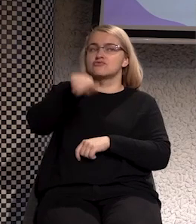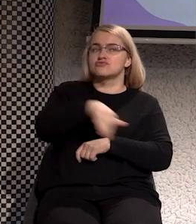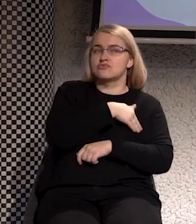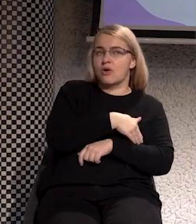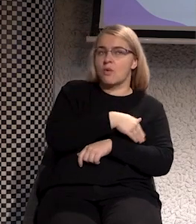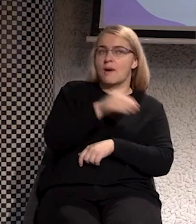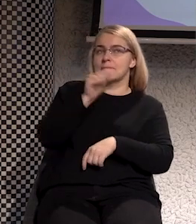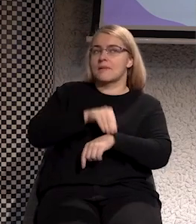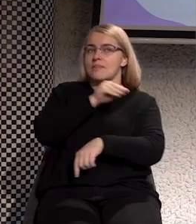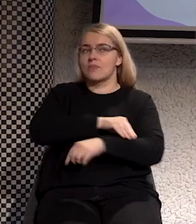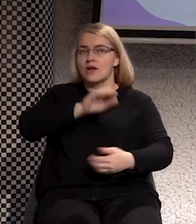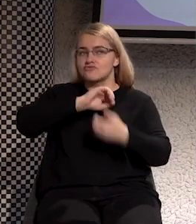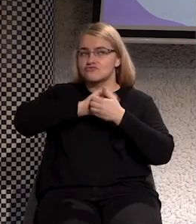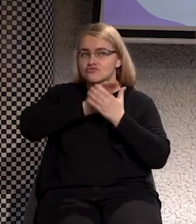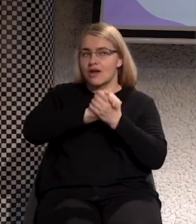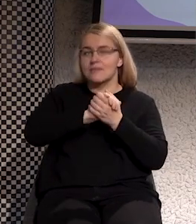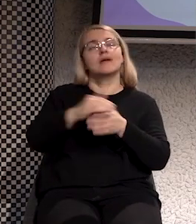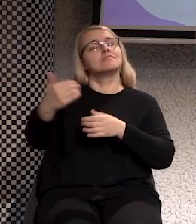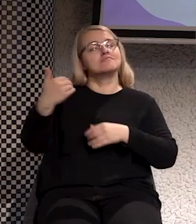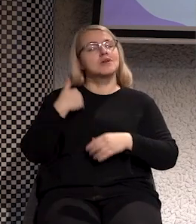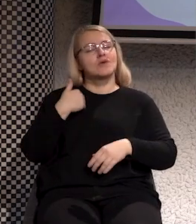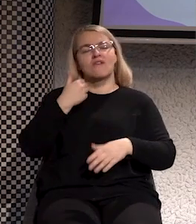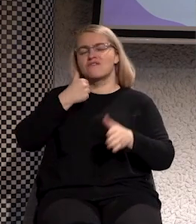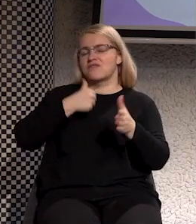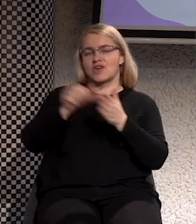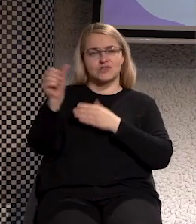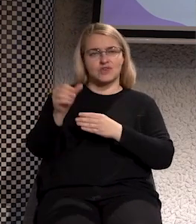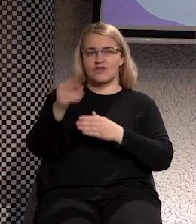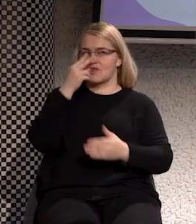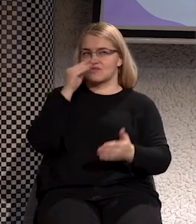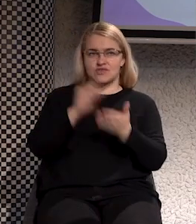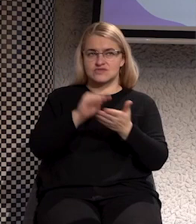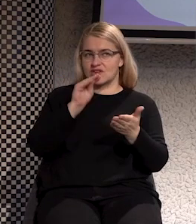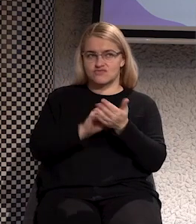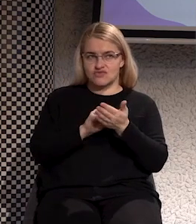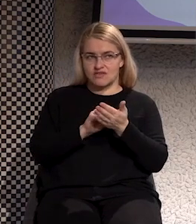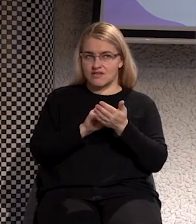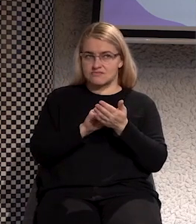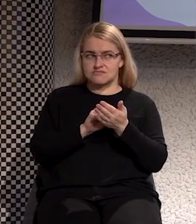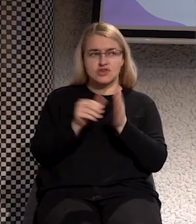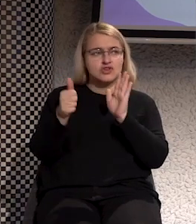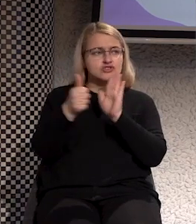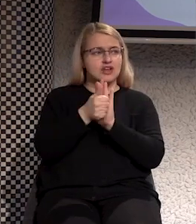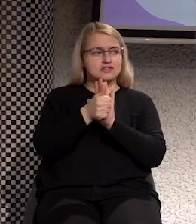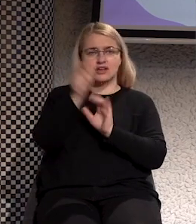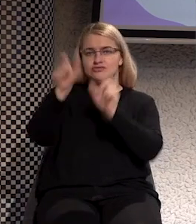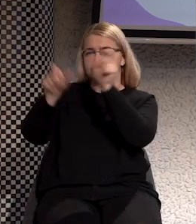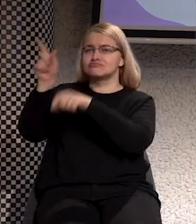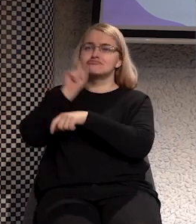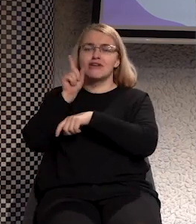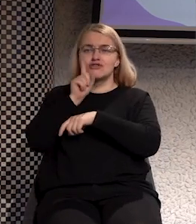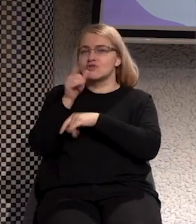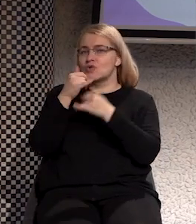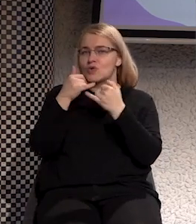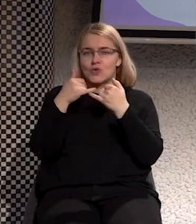trenerów, gdzie też to było niesamowite doświadczenie, żeby spotkać 16 mężczyzn z bardzo różnym...